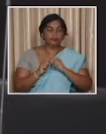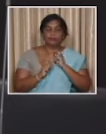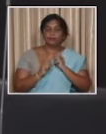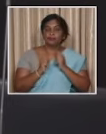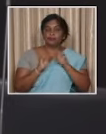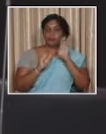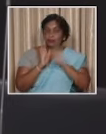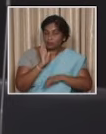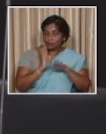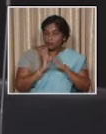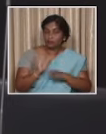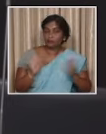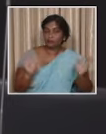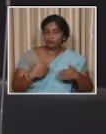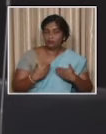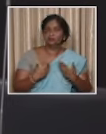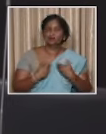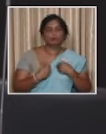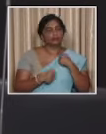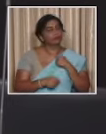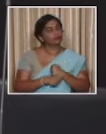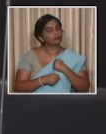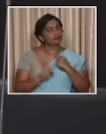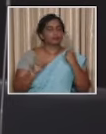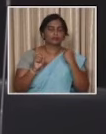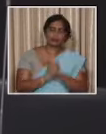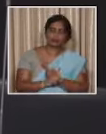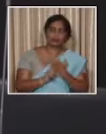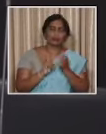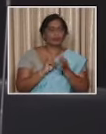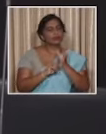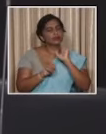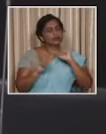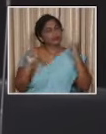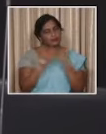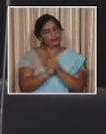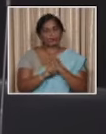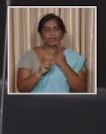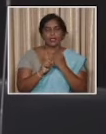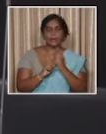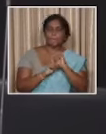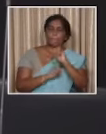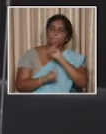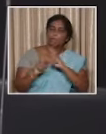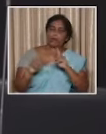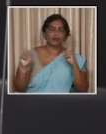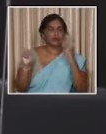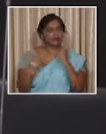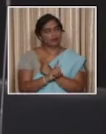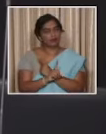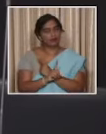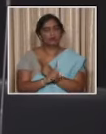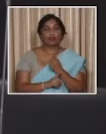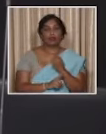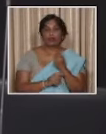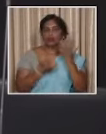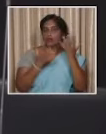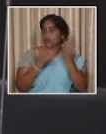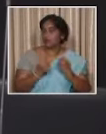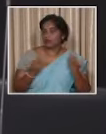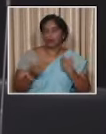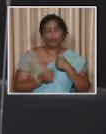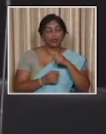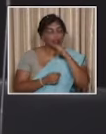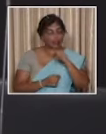ප්‍රතිව්‍යුහගතකරණය කරන්නතෙක් ආණ්ඩු වෙනස් වුණත් ජනාධිපතිවරු වෙනස් වුණත් පාර්ලිමේන්තුව වෙනස් වුණත් මුදලක් ලැබෙන්නේ නැහැ. මේක තමයි